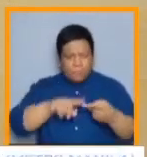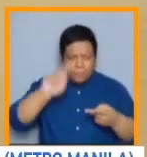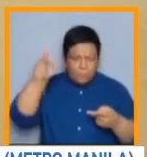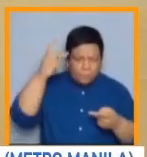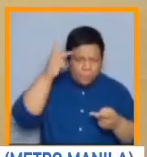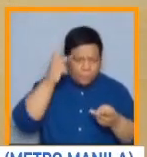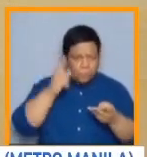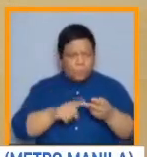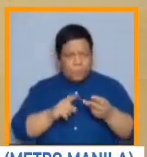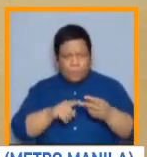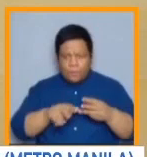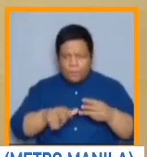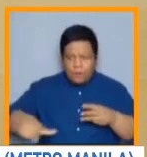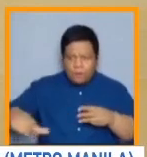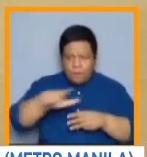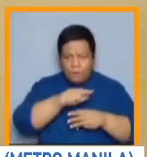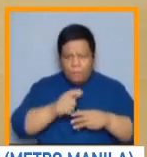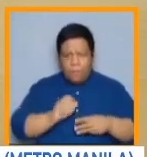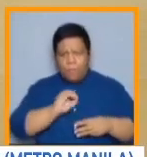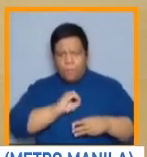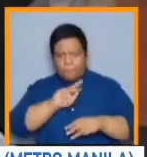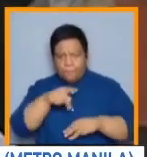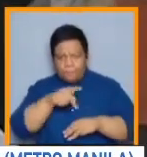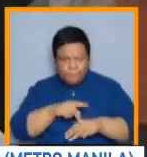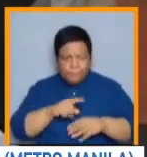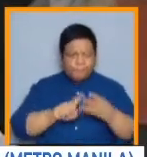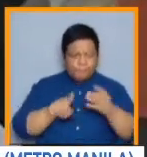unang balita si Sandra Aguinaldo.